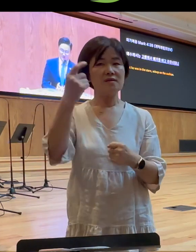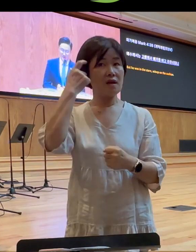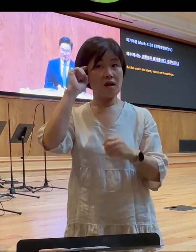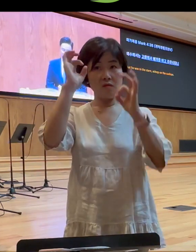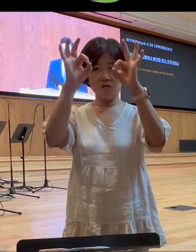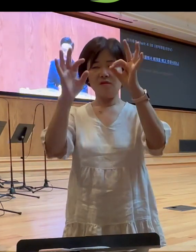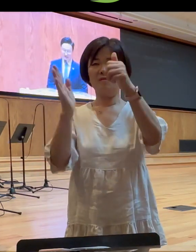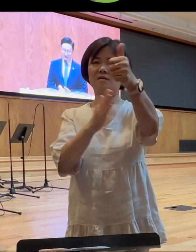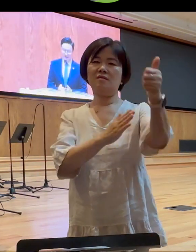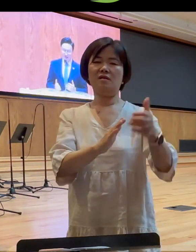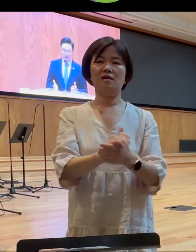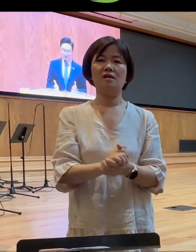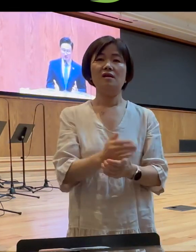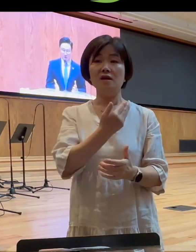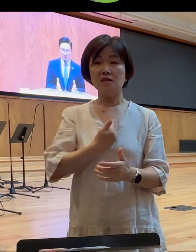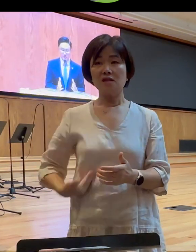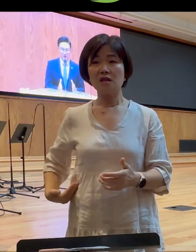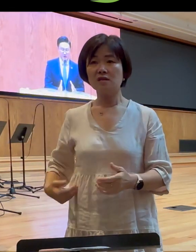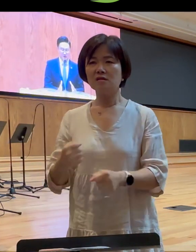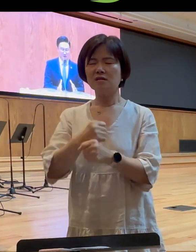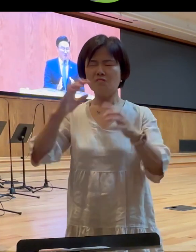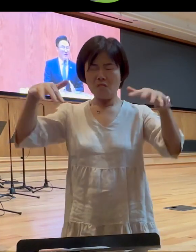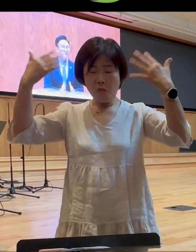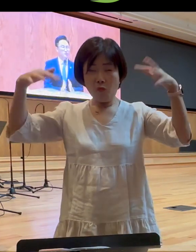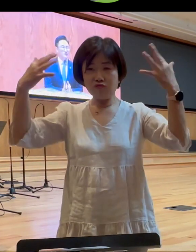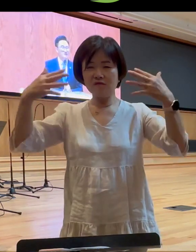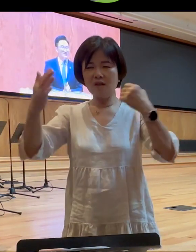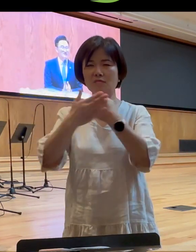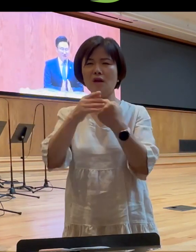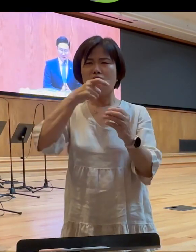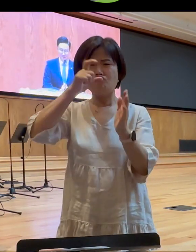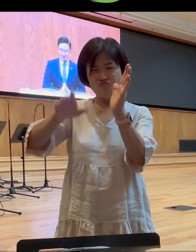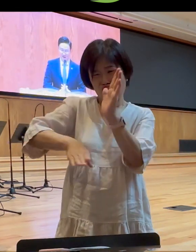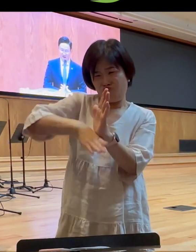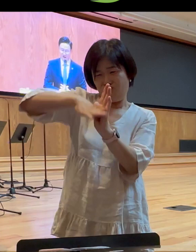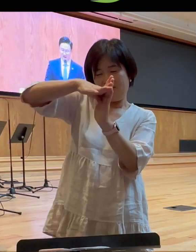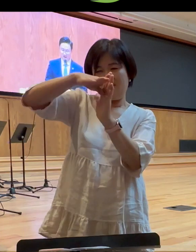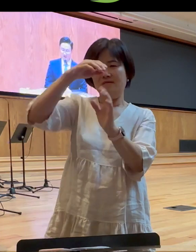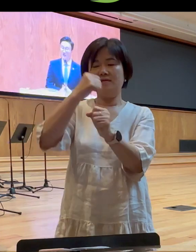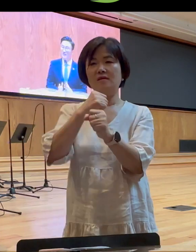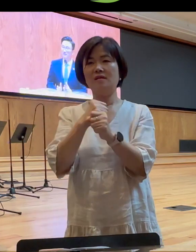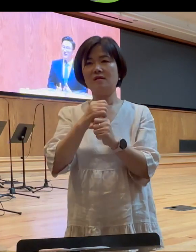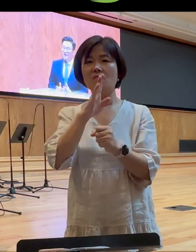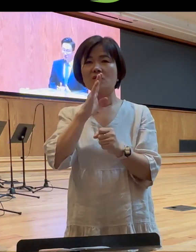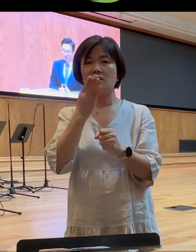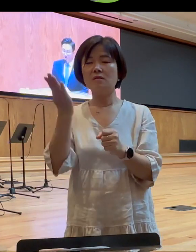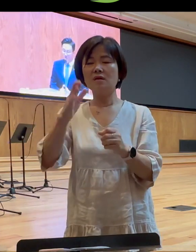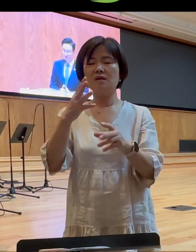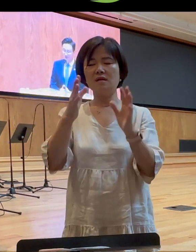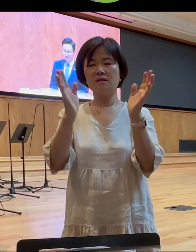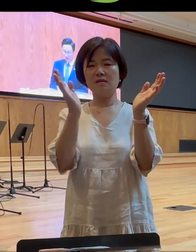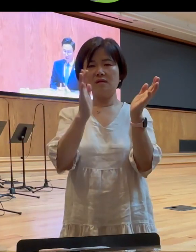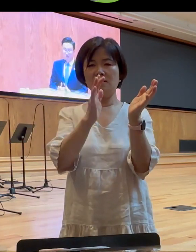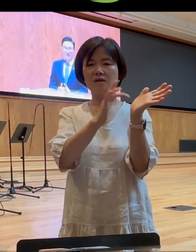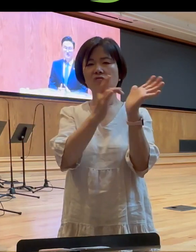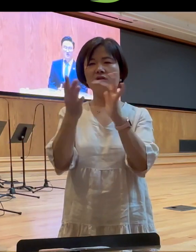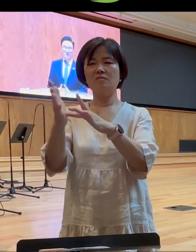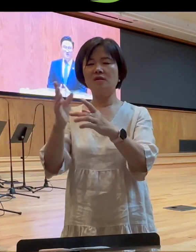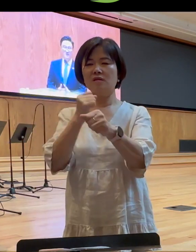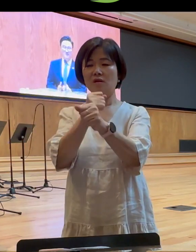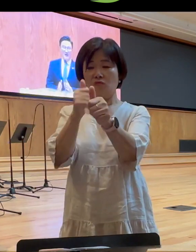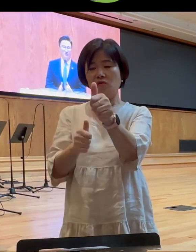보시길 바랍니다. 제자들은 폭풍으로 인해 배에 물이 차는 상황입니다. 그런데 반면 예수님은 배